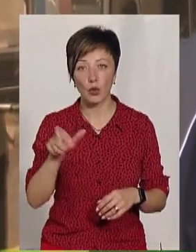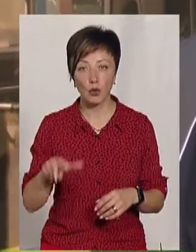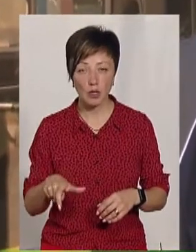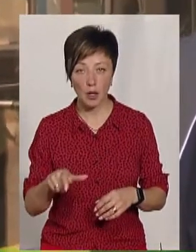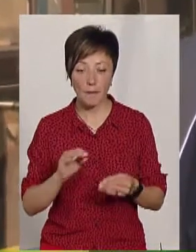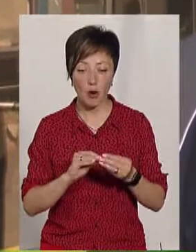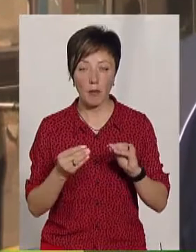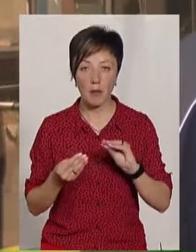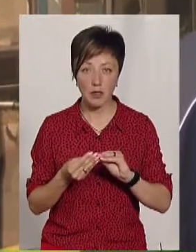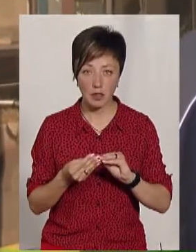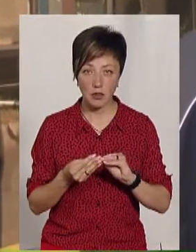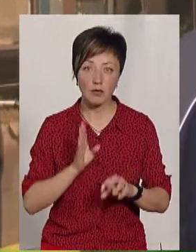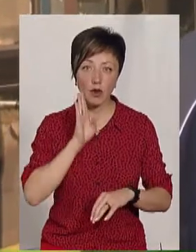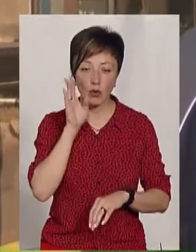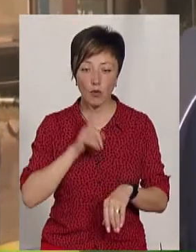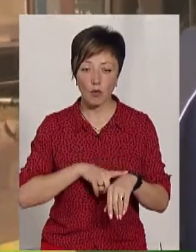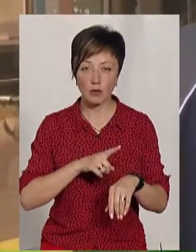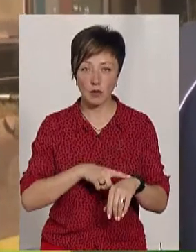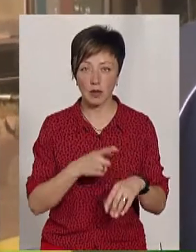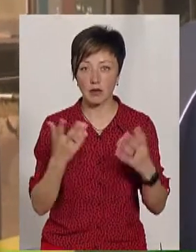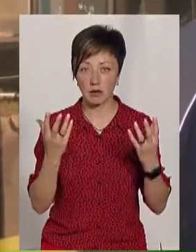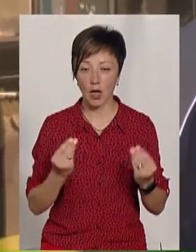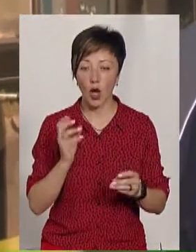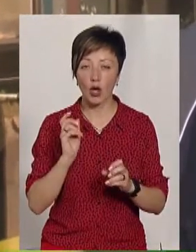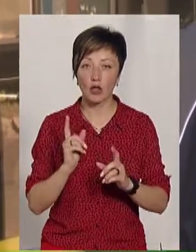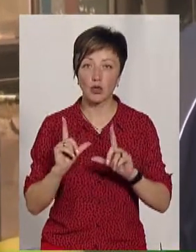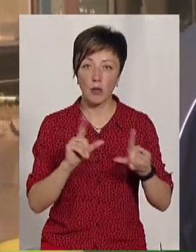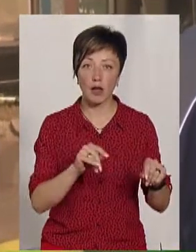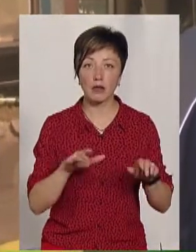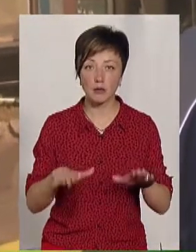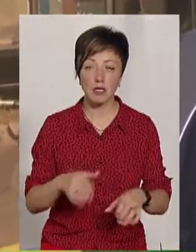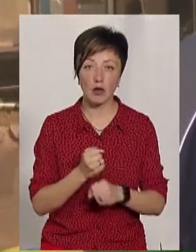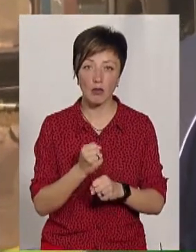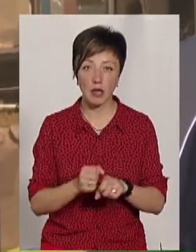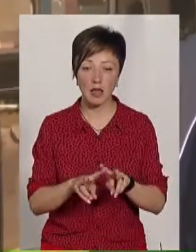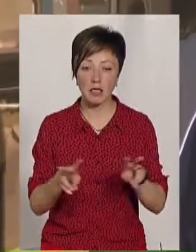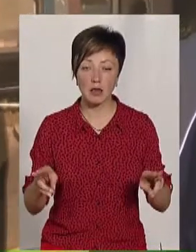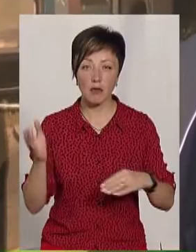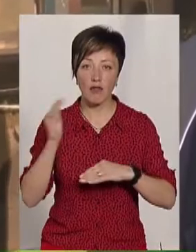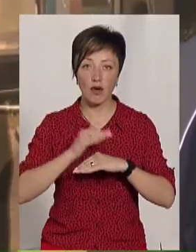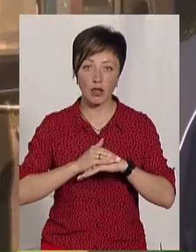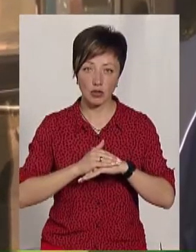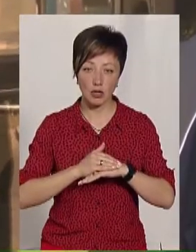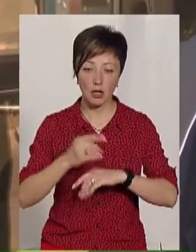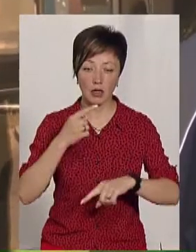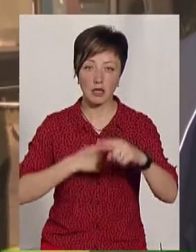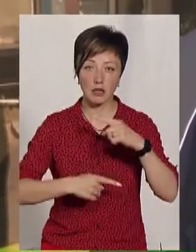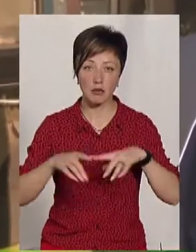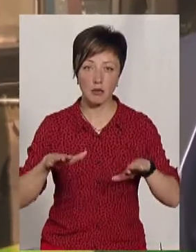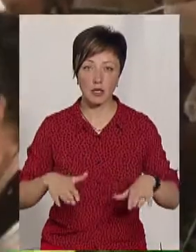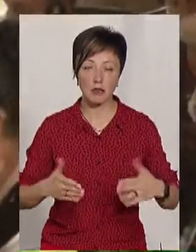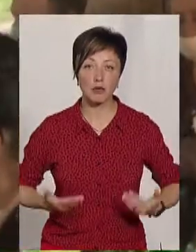досить проблематично у ранкову пору доби добратися до місця роботи і так само ввечері до